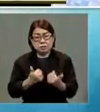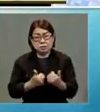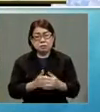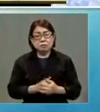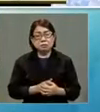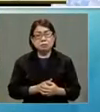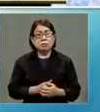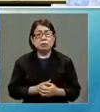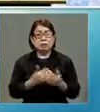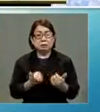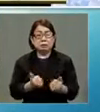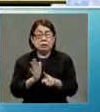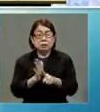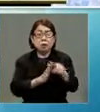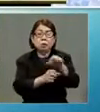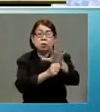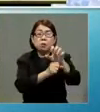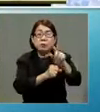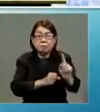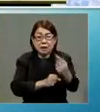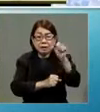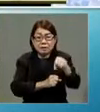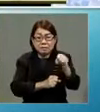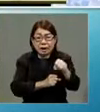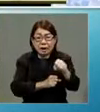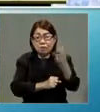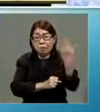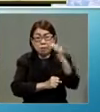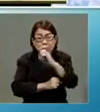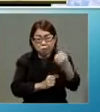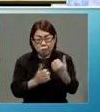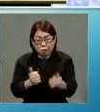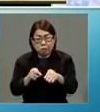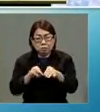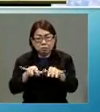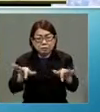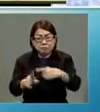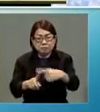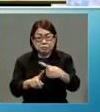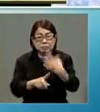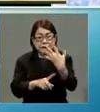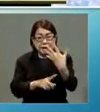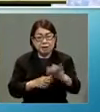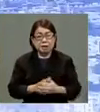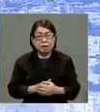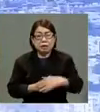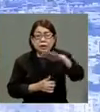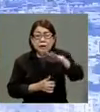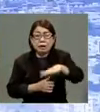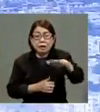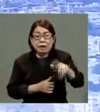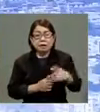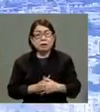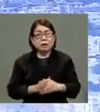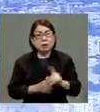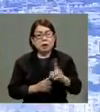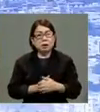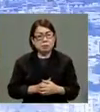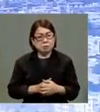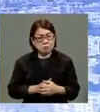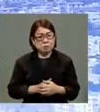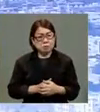เข้าเดือนที่5นี้เราต้องมาเรียนรู้กันเดิมบอกว่าเด็กเนี่ยโรคนี้ไม่เขารักเด็กเขาไม่ค่อยปล่อยให้เด็ก